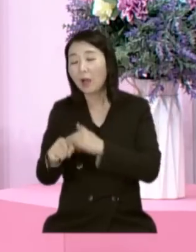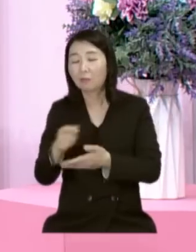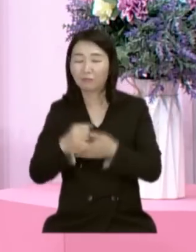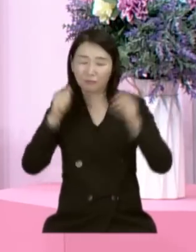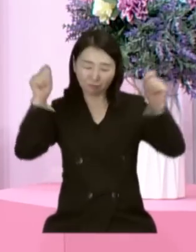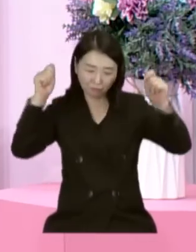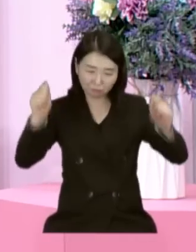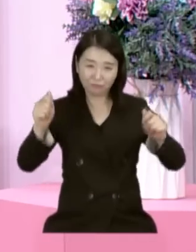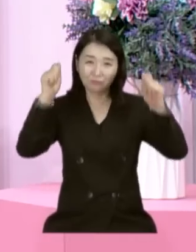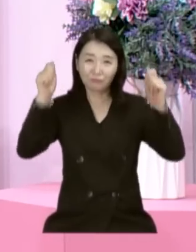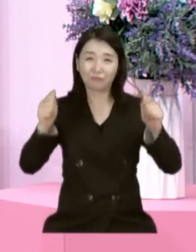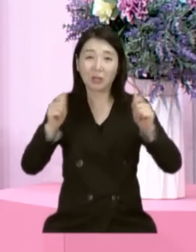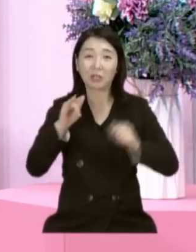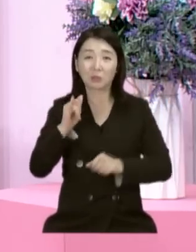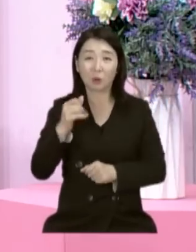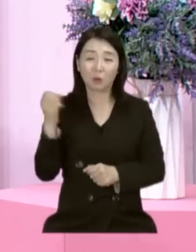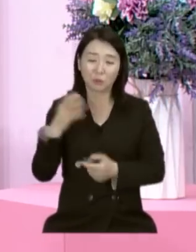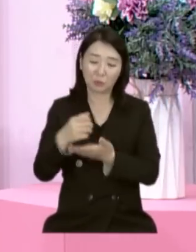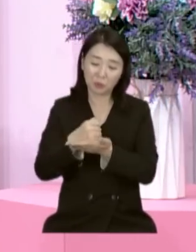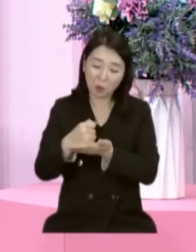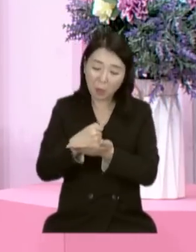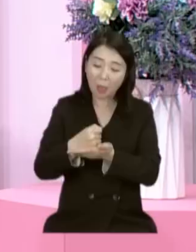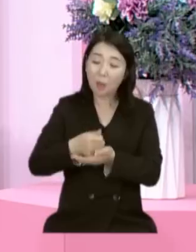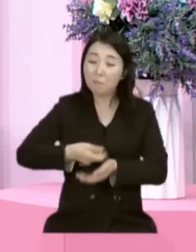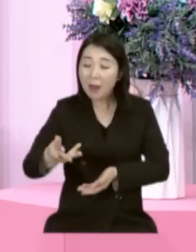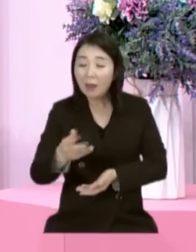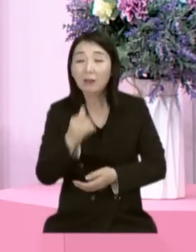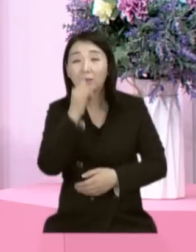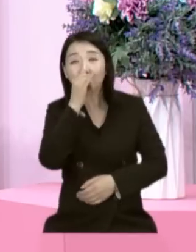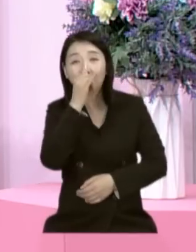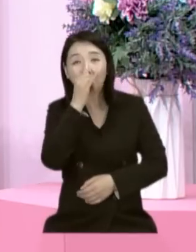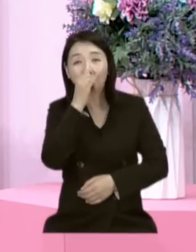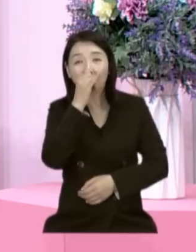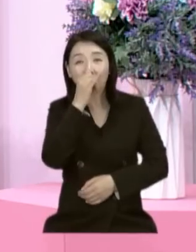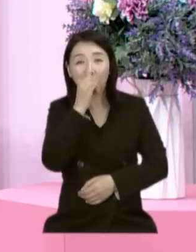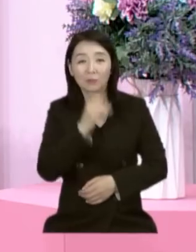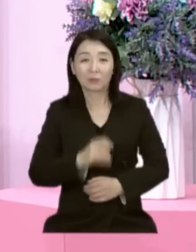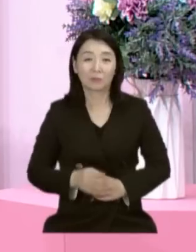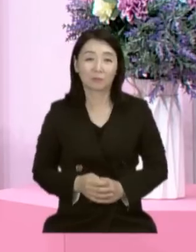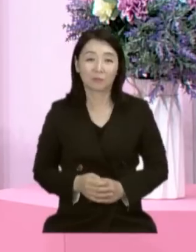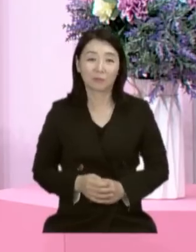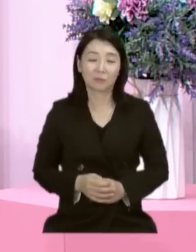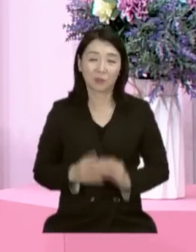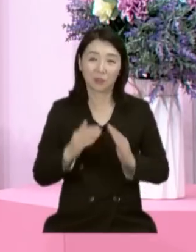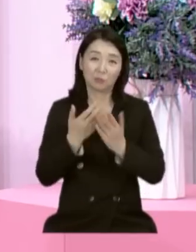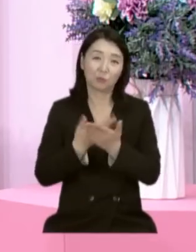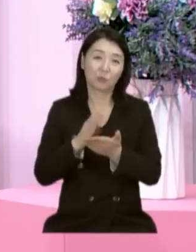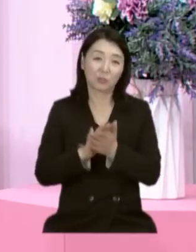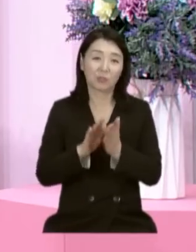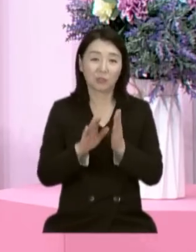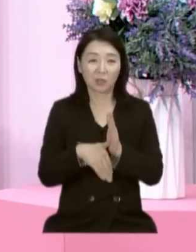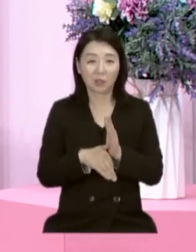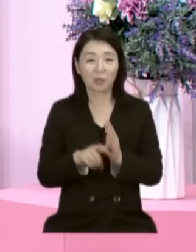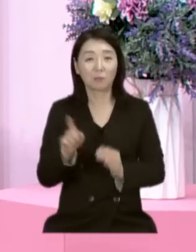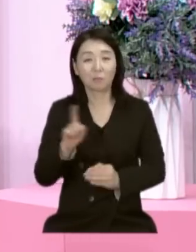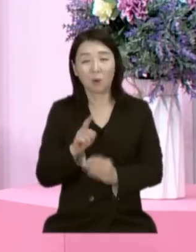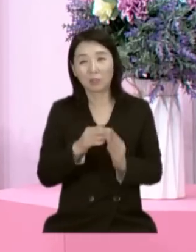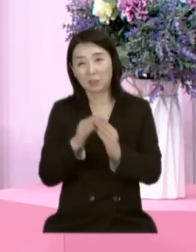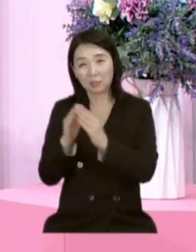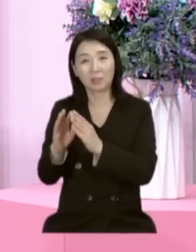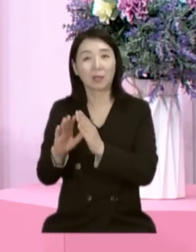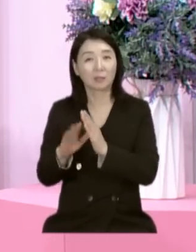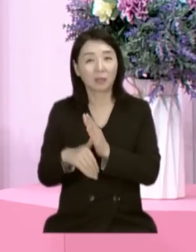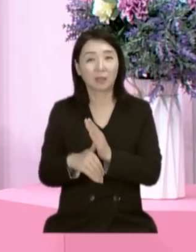그 구슬하고 또 점을 보고 네. 또 하다못해 뭐 집수리를 한다든지 어떤 뭐